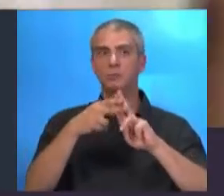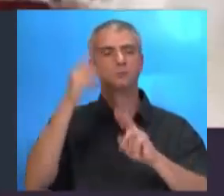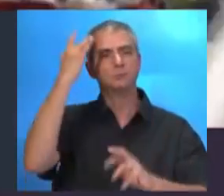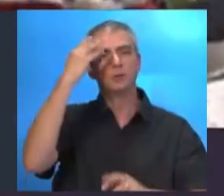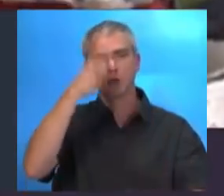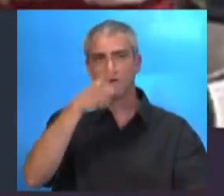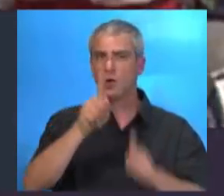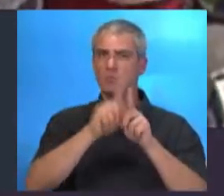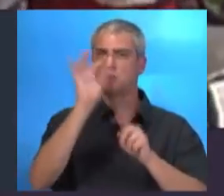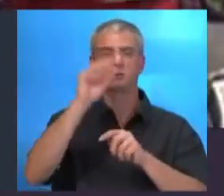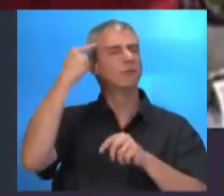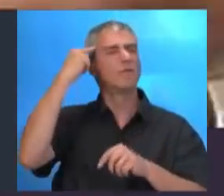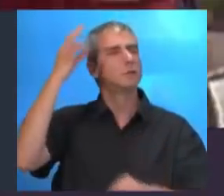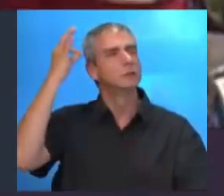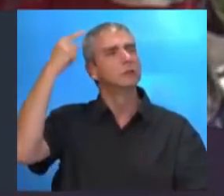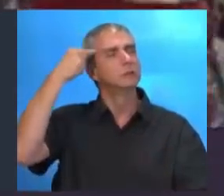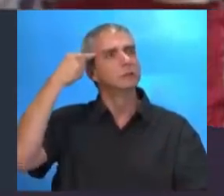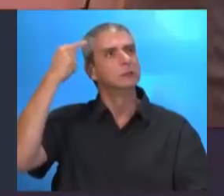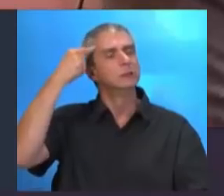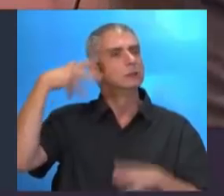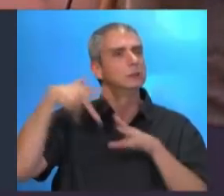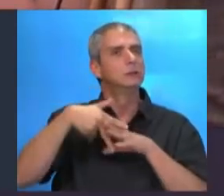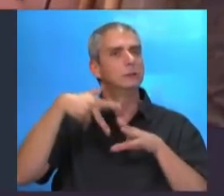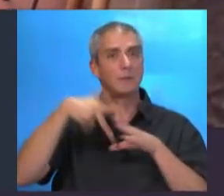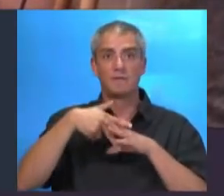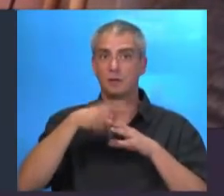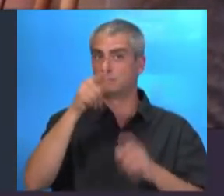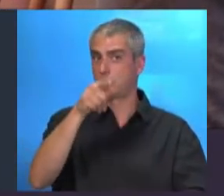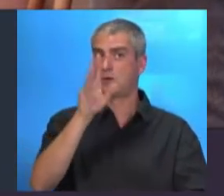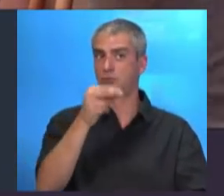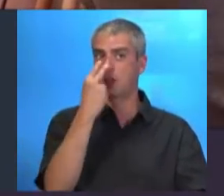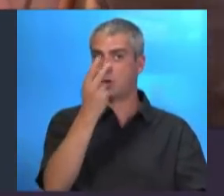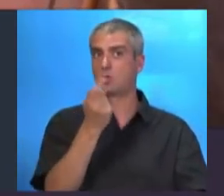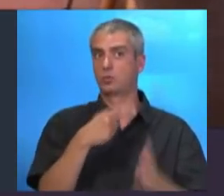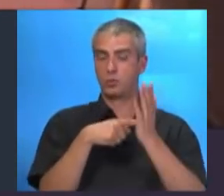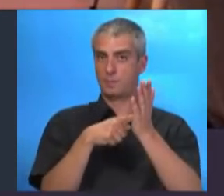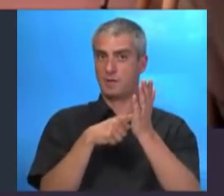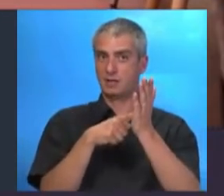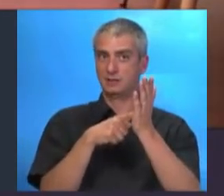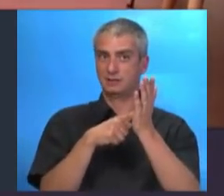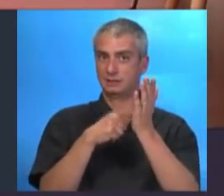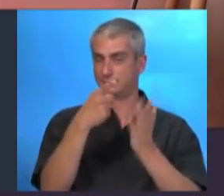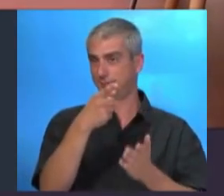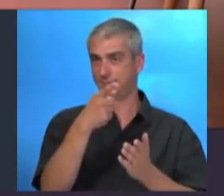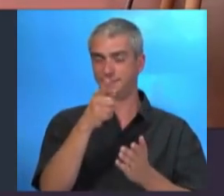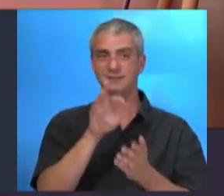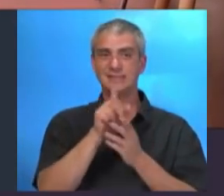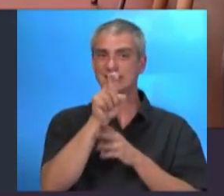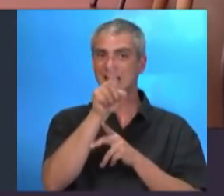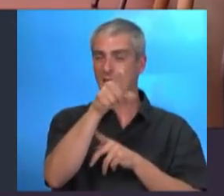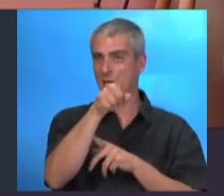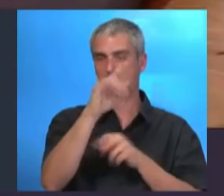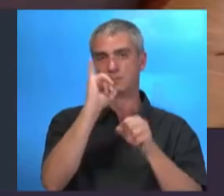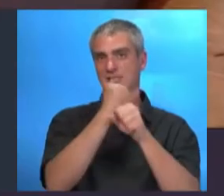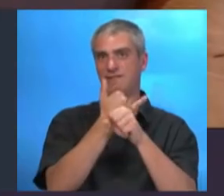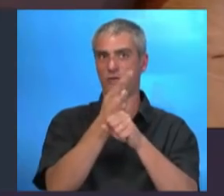כך, כמו זבוב תורדני, לא הרפתה ממנו. אז פה אפשר לראות דוגמה של אותם זחלים שהם